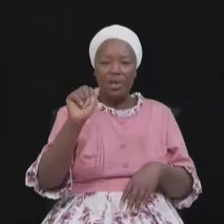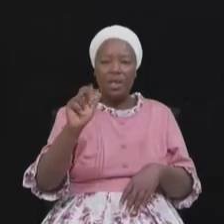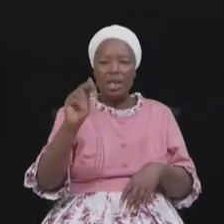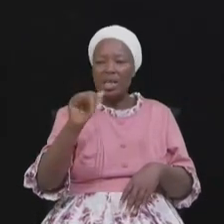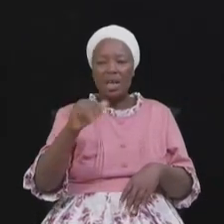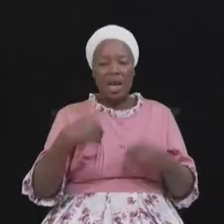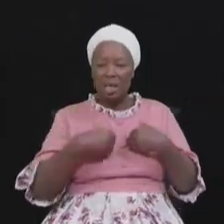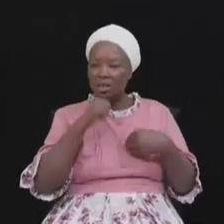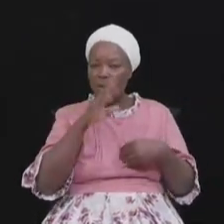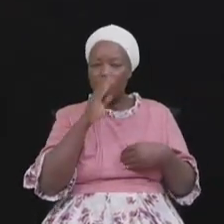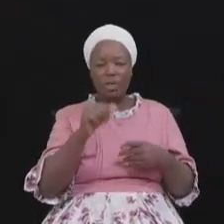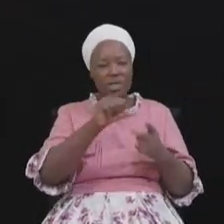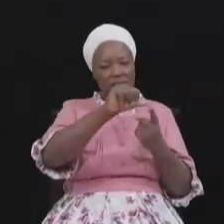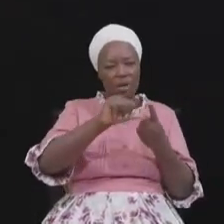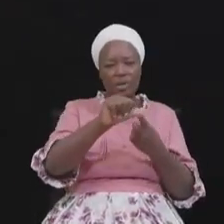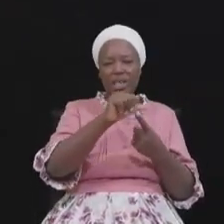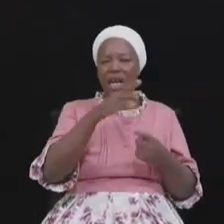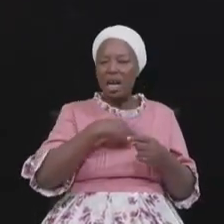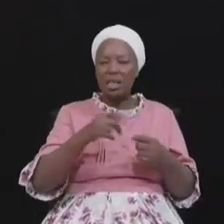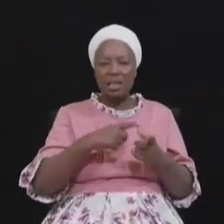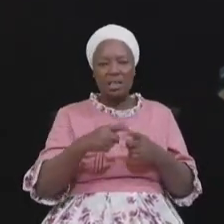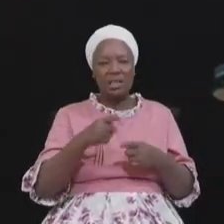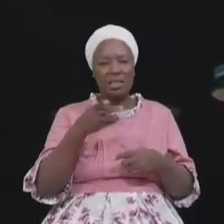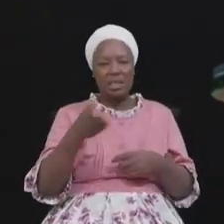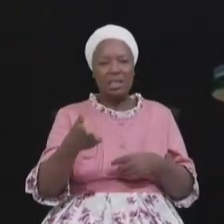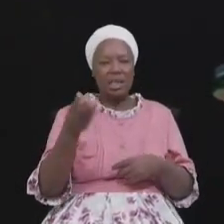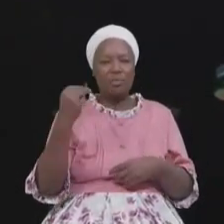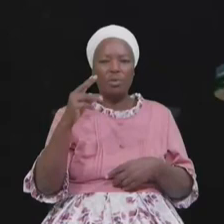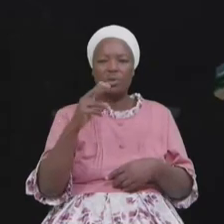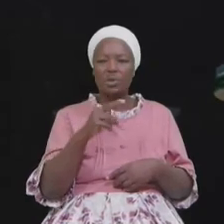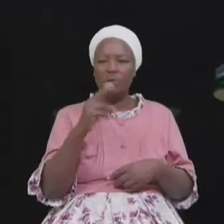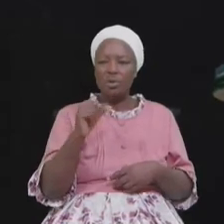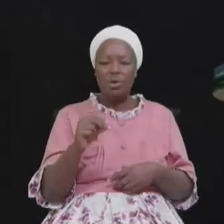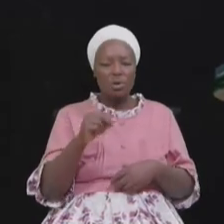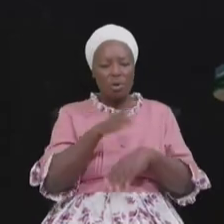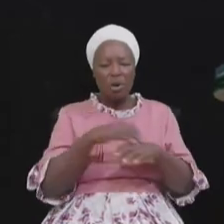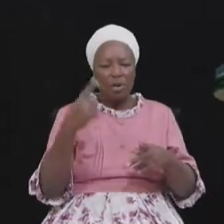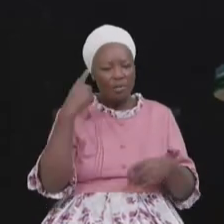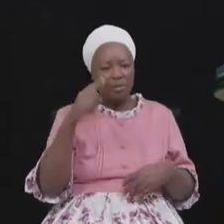circoncis. Et il n'y avait pas de débat à cela.